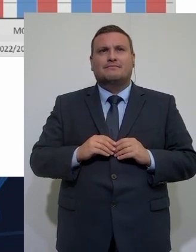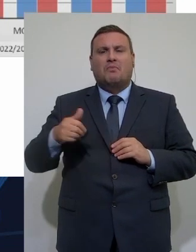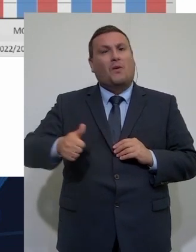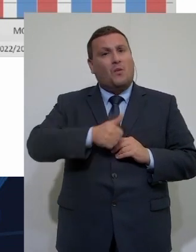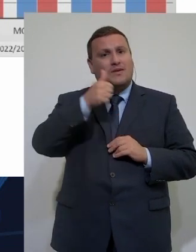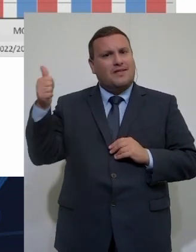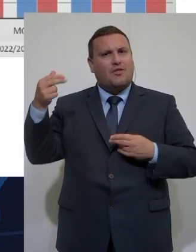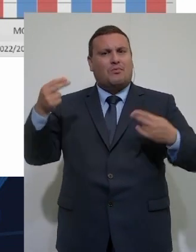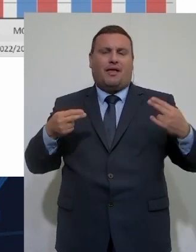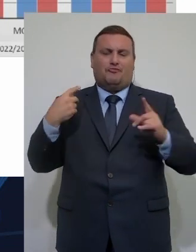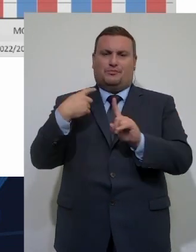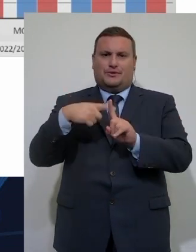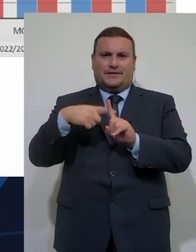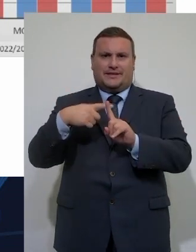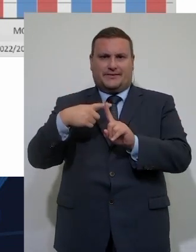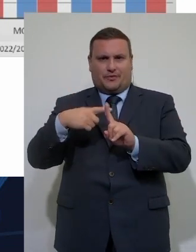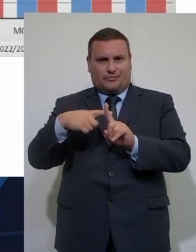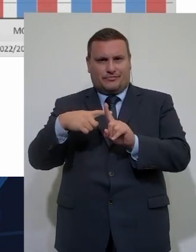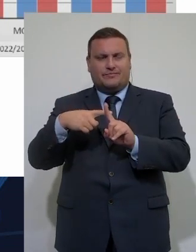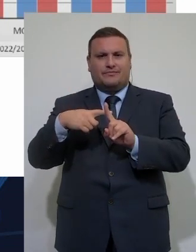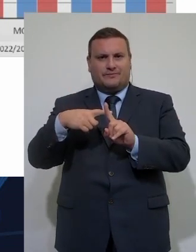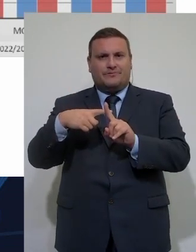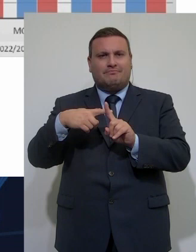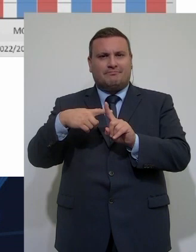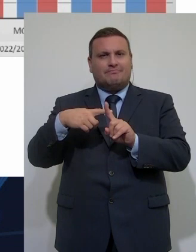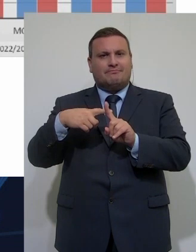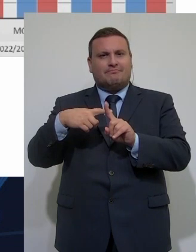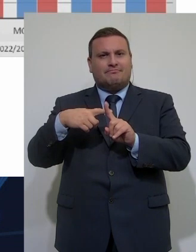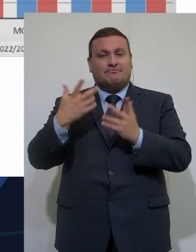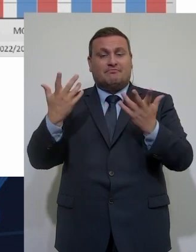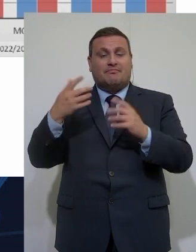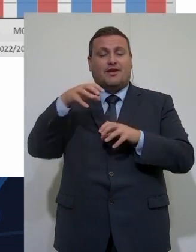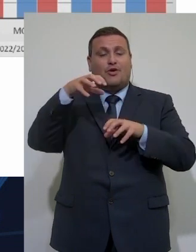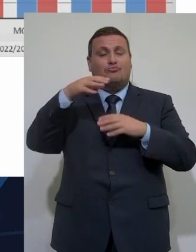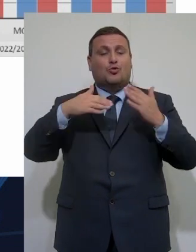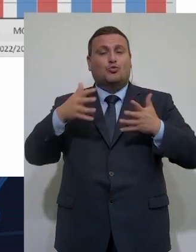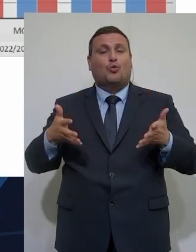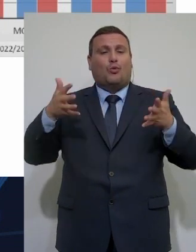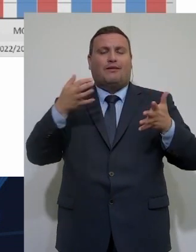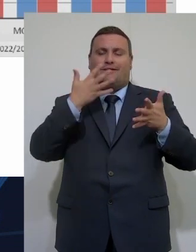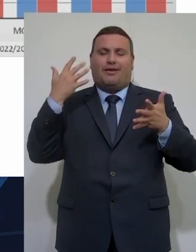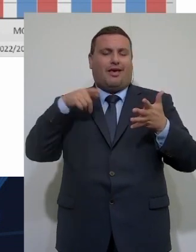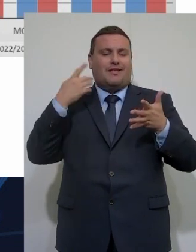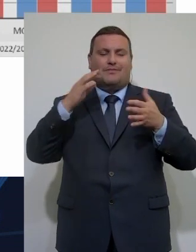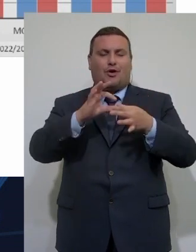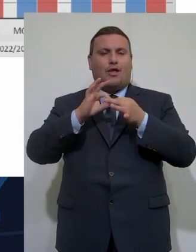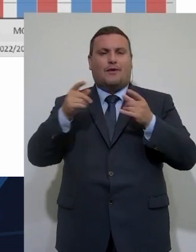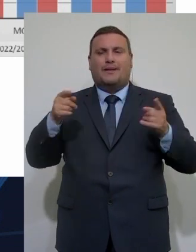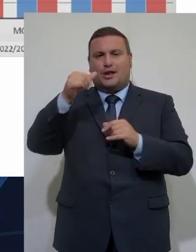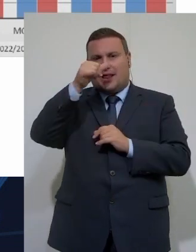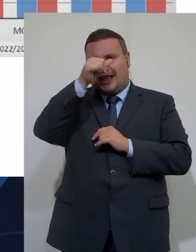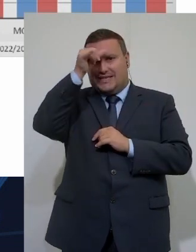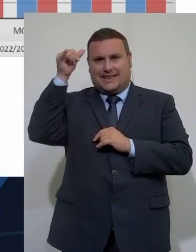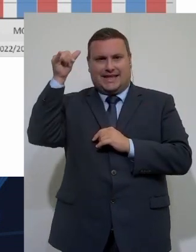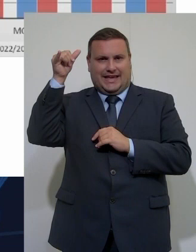portiamo dei numeri positivi soprattutto perché le nostre strutture sono concentrate nel settore estivo, che è il settore che ha avuto una maggiore resilienza e capacità. Però